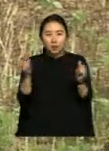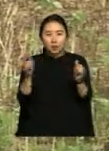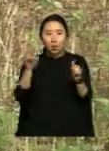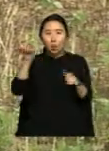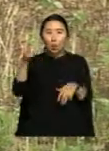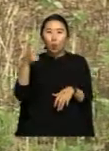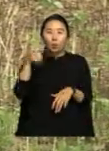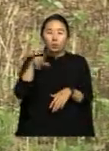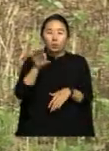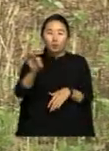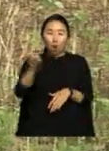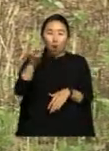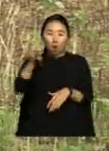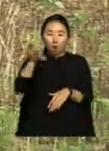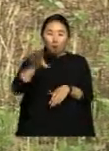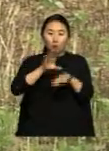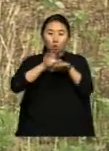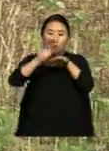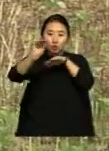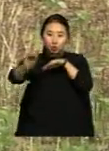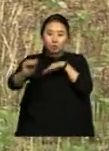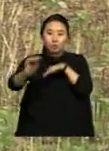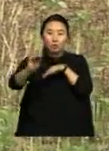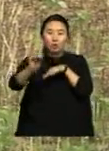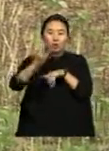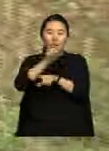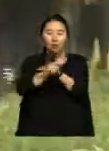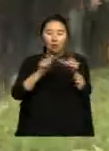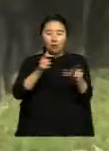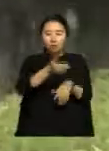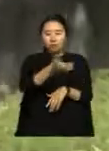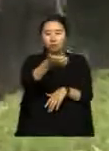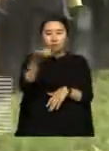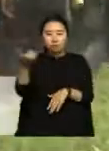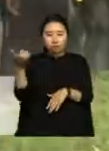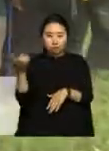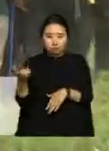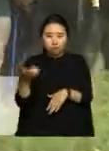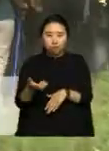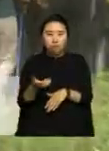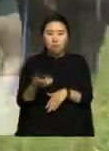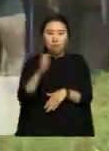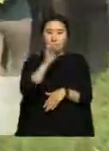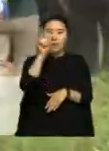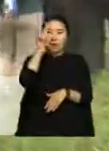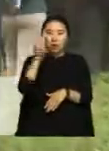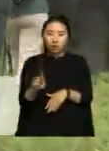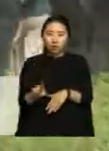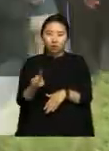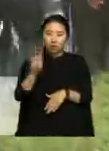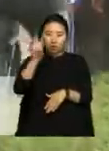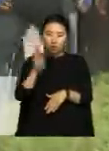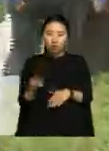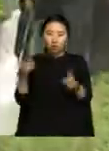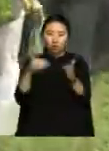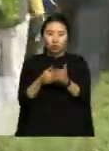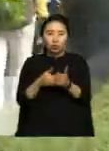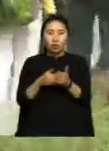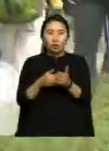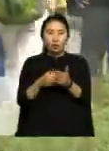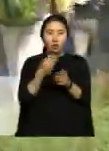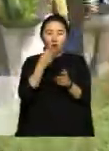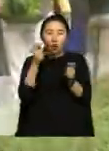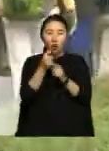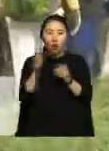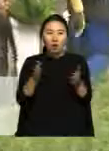고성 통일전망대 를 출발해 인재와 하천 철원 연천 을 거쳐 파주에 이르기까지 경기와 강원 의